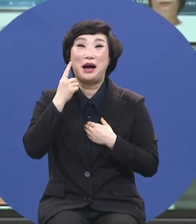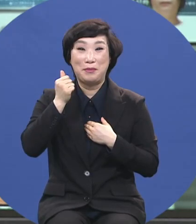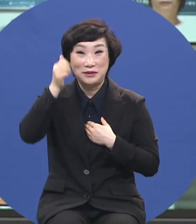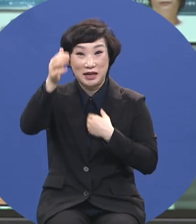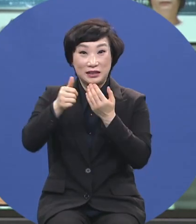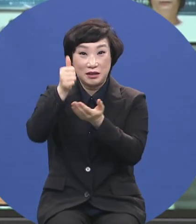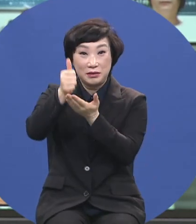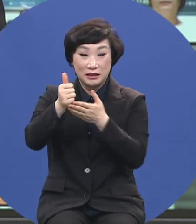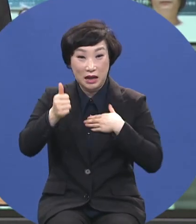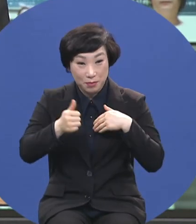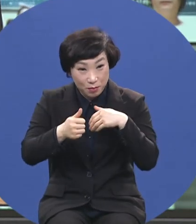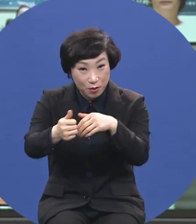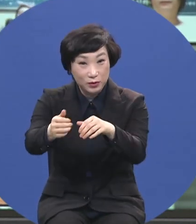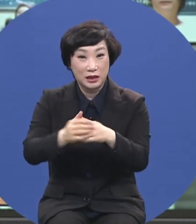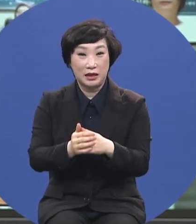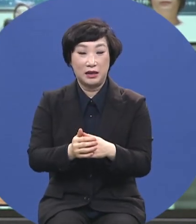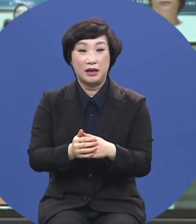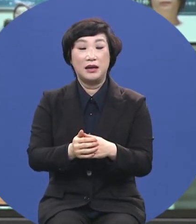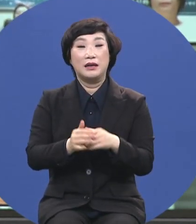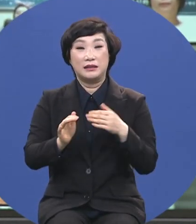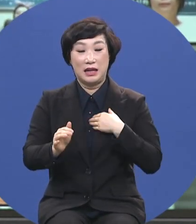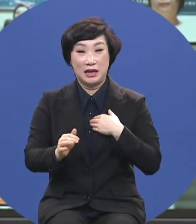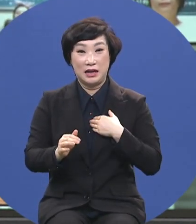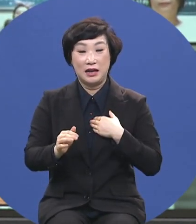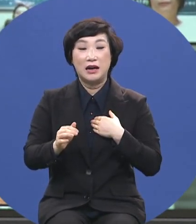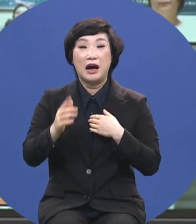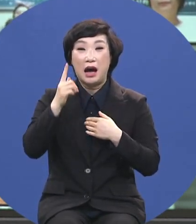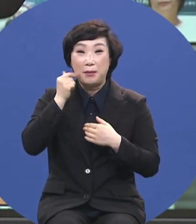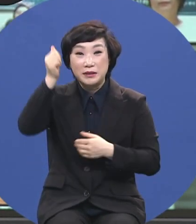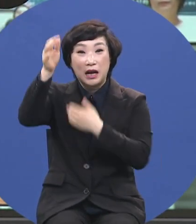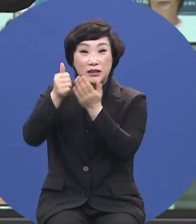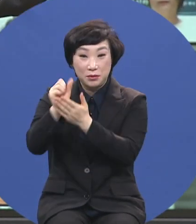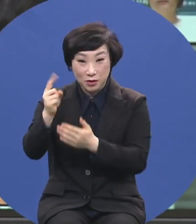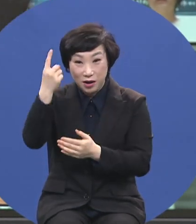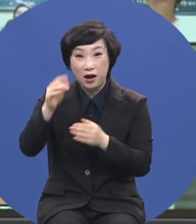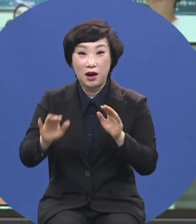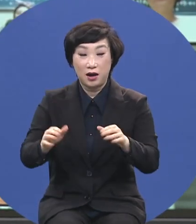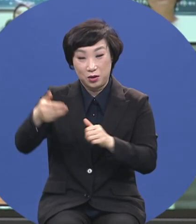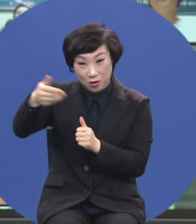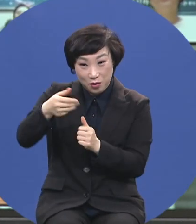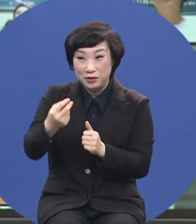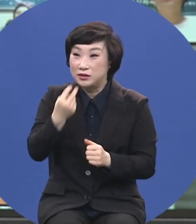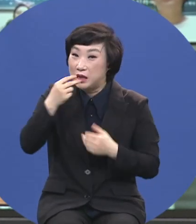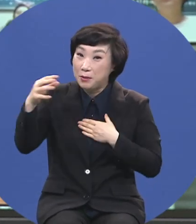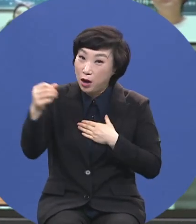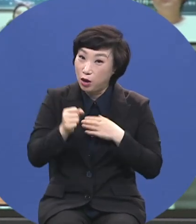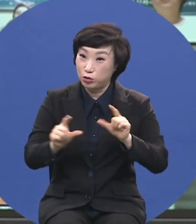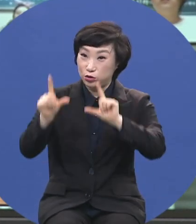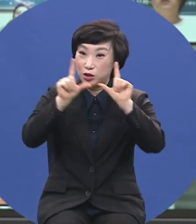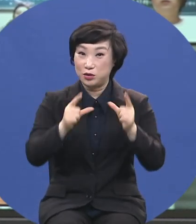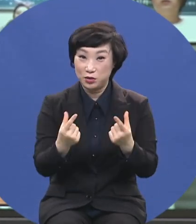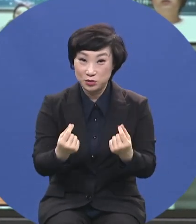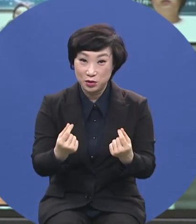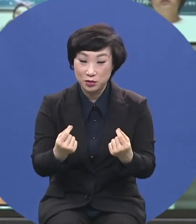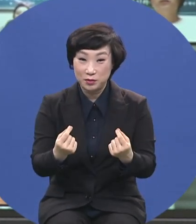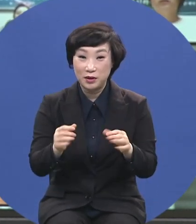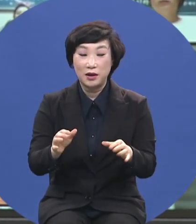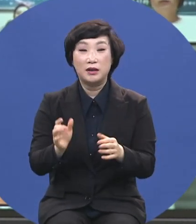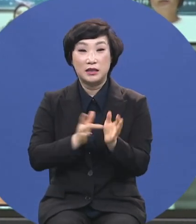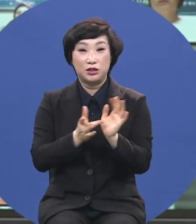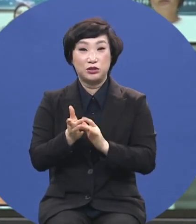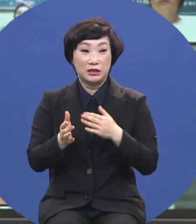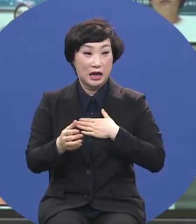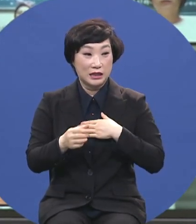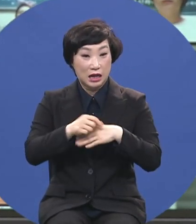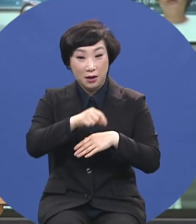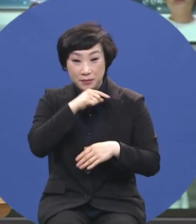아버지께서 나를 보내심에 내가 아버지로 인하여 공급된 생명으로 살듯이 나를 먹는